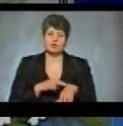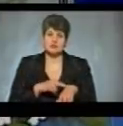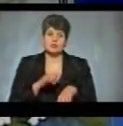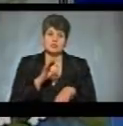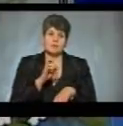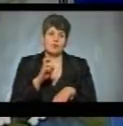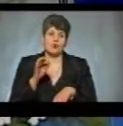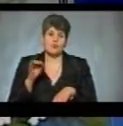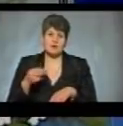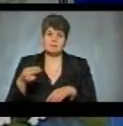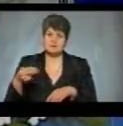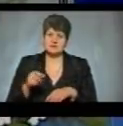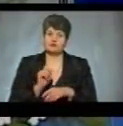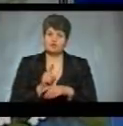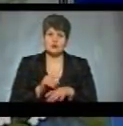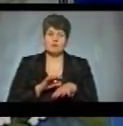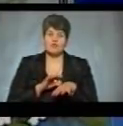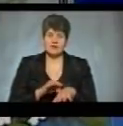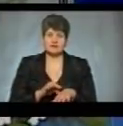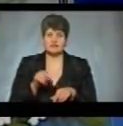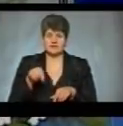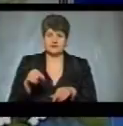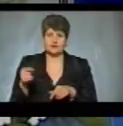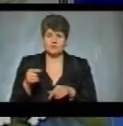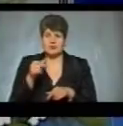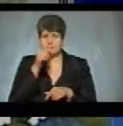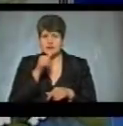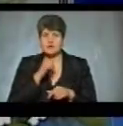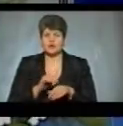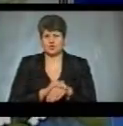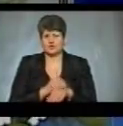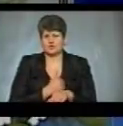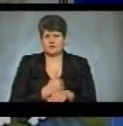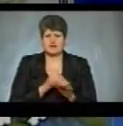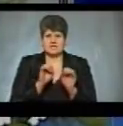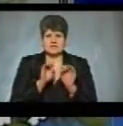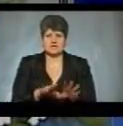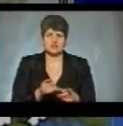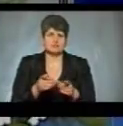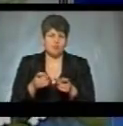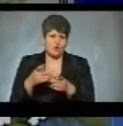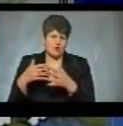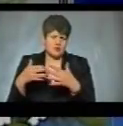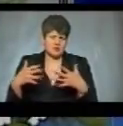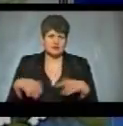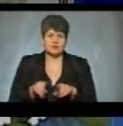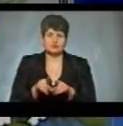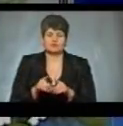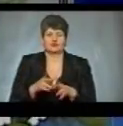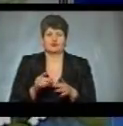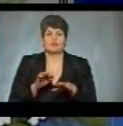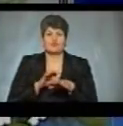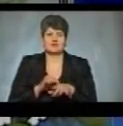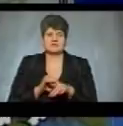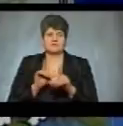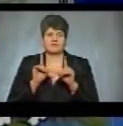Олександр Богомол підписав доручення проведення на Тернопільщині місячника добровільної здачі зброї. Також будуть проводитися рейди на виявлення незаконної